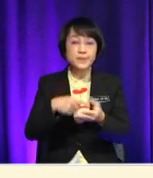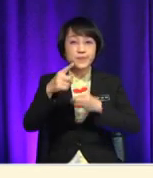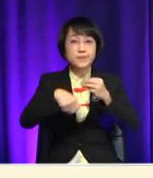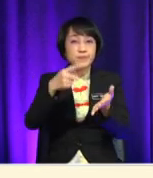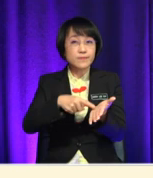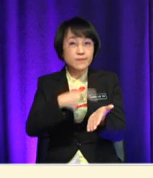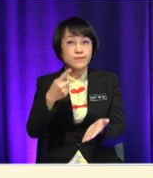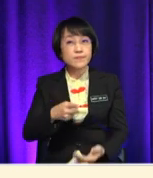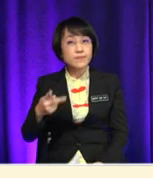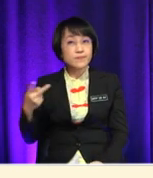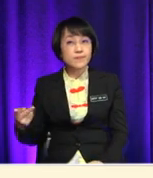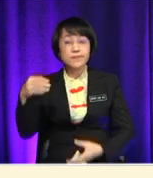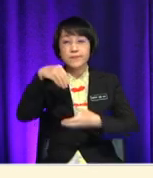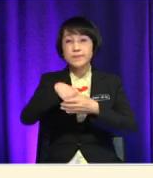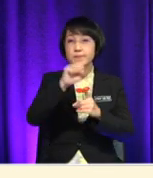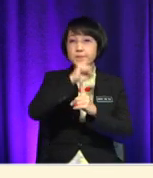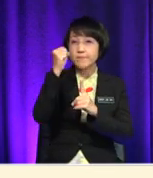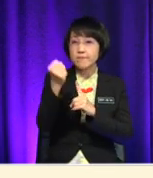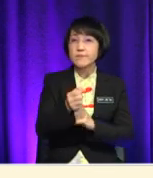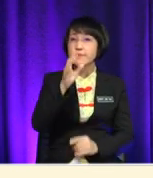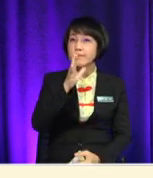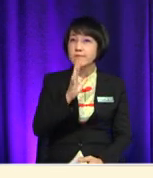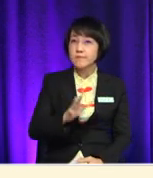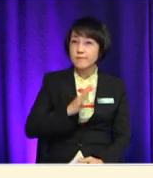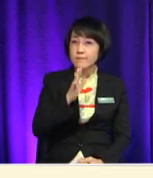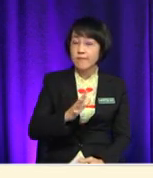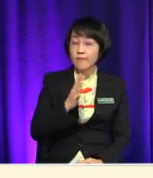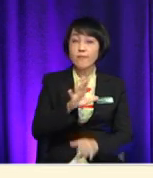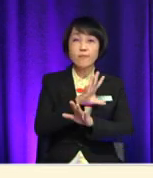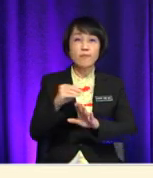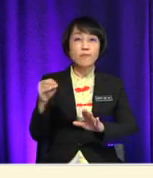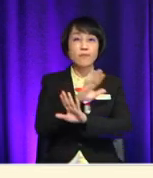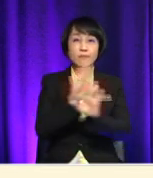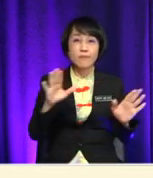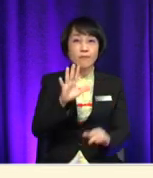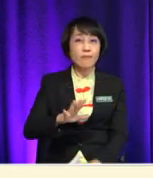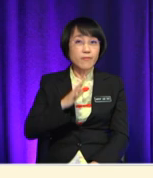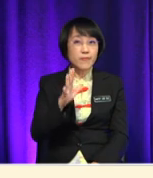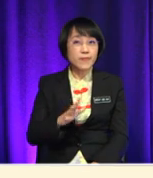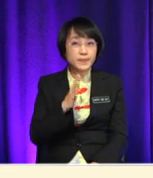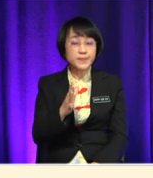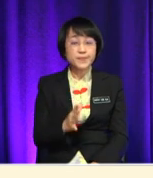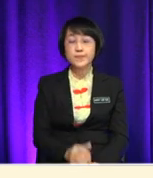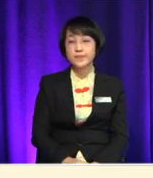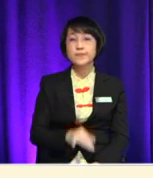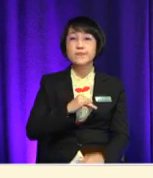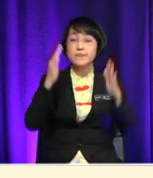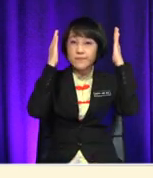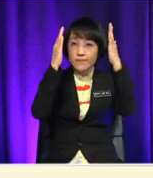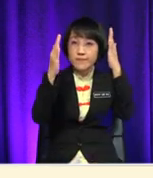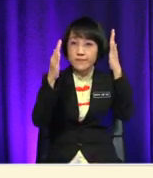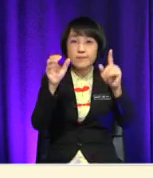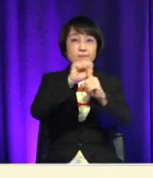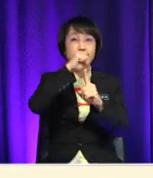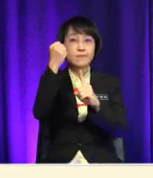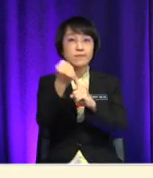perkara dalam situasi format dan tidak format pada hari ini saya fokuskan situasi format